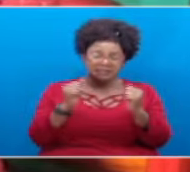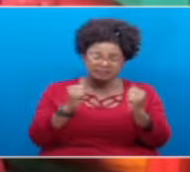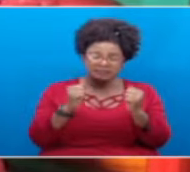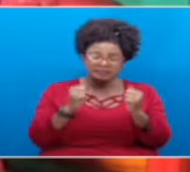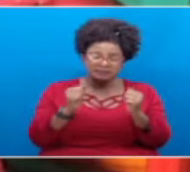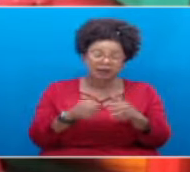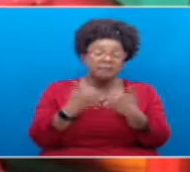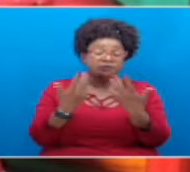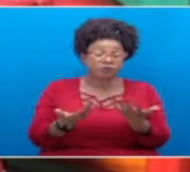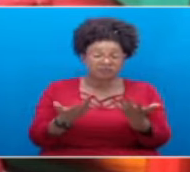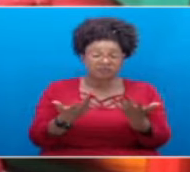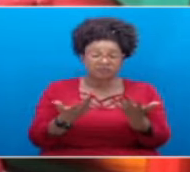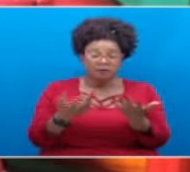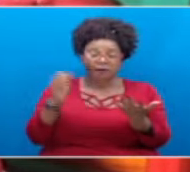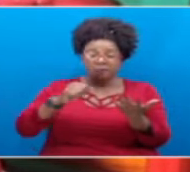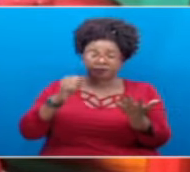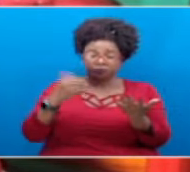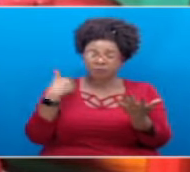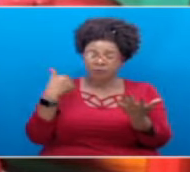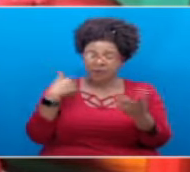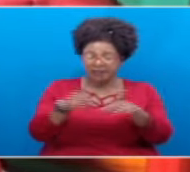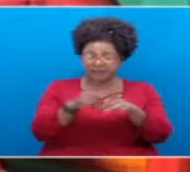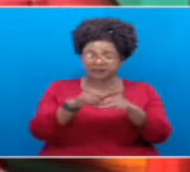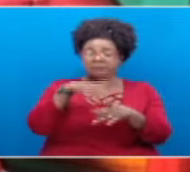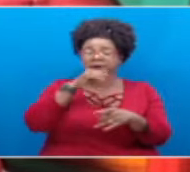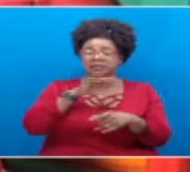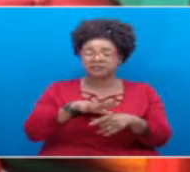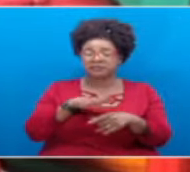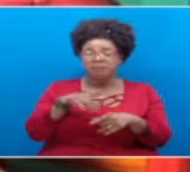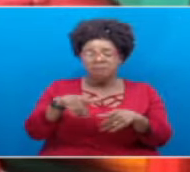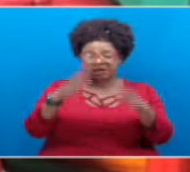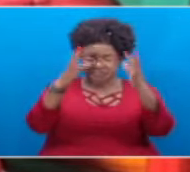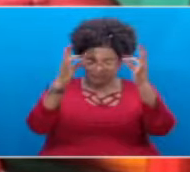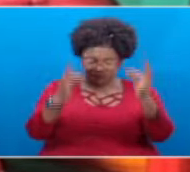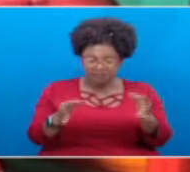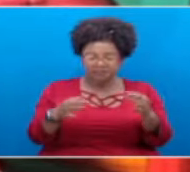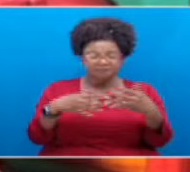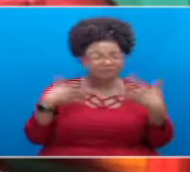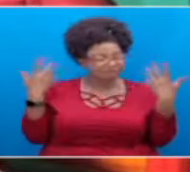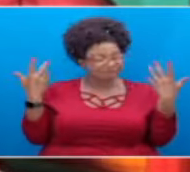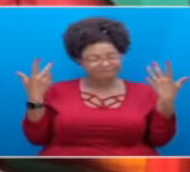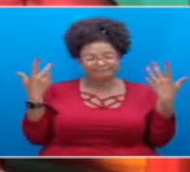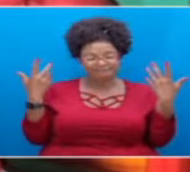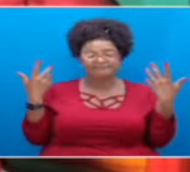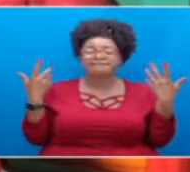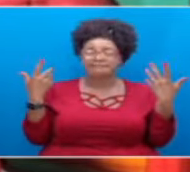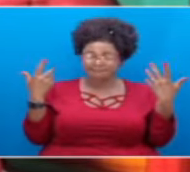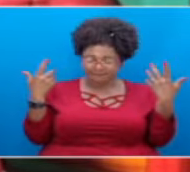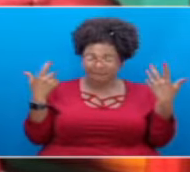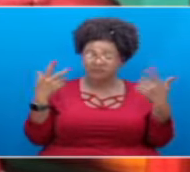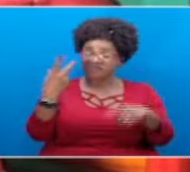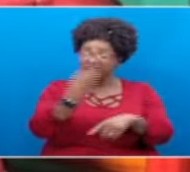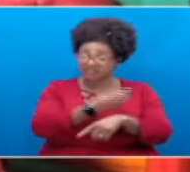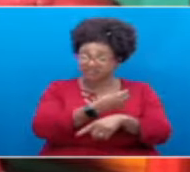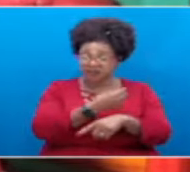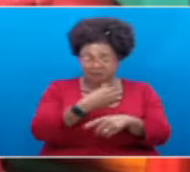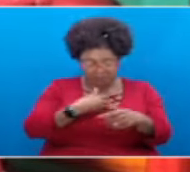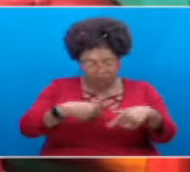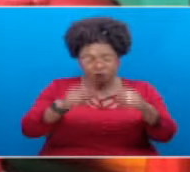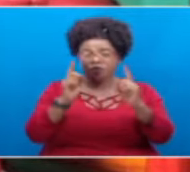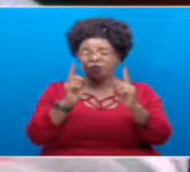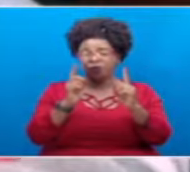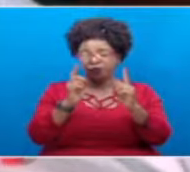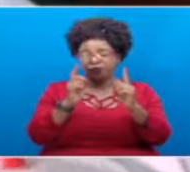itakuwaje? Sitanisumbua kama mzazi. Ndio nikaamua, liwe liwalo, hii vaccine yenye nasikia nitafanya nini?